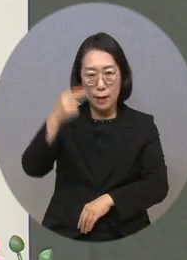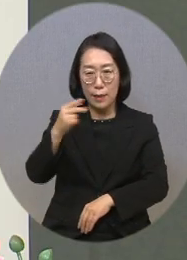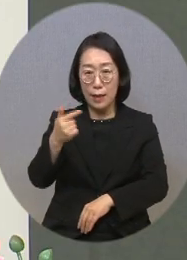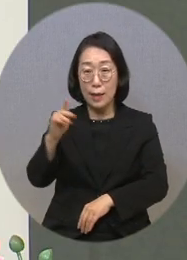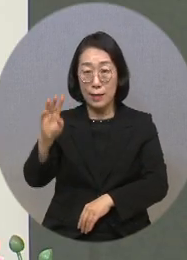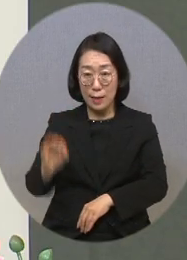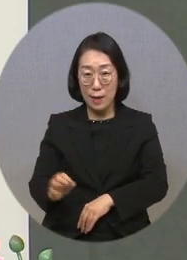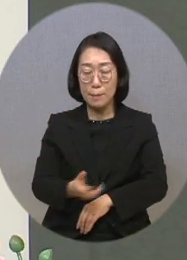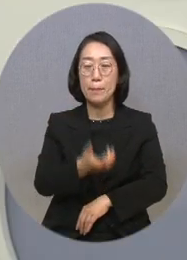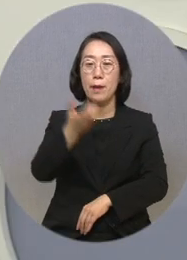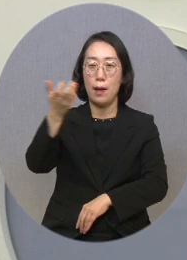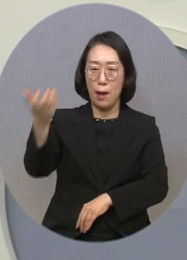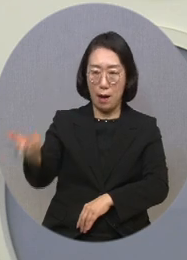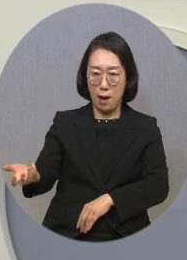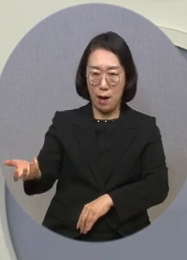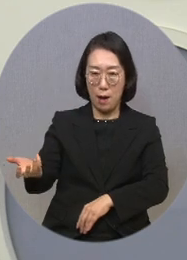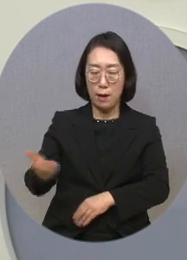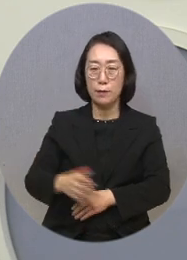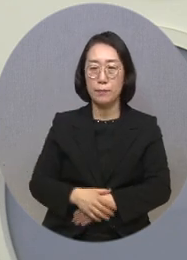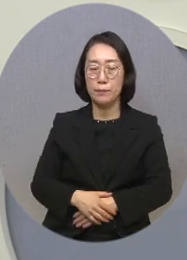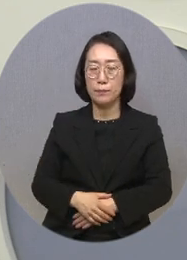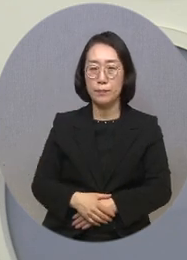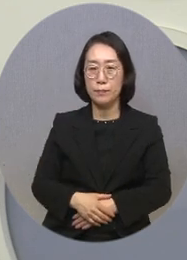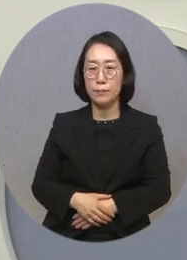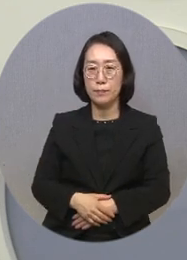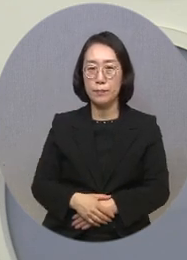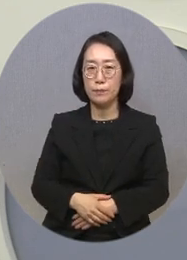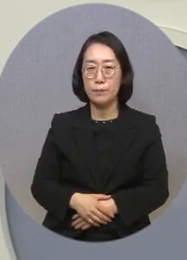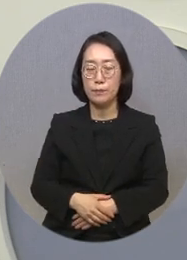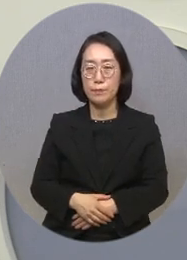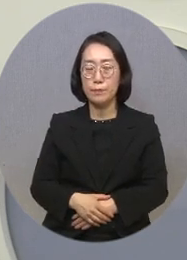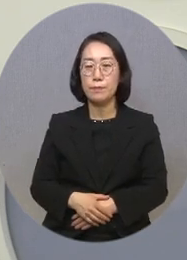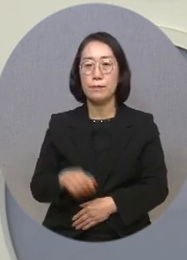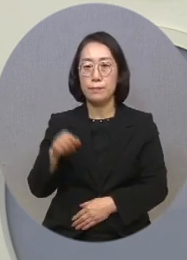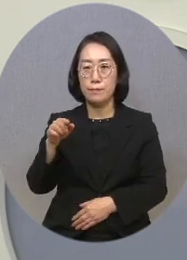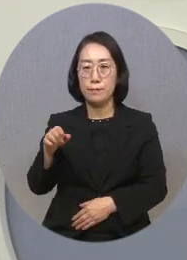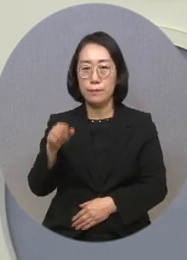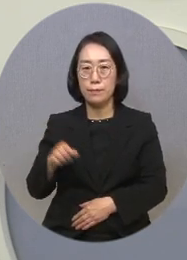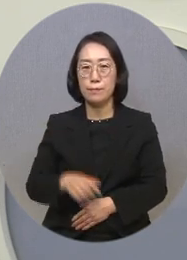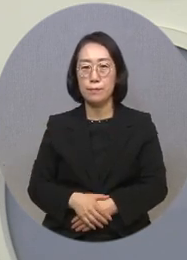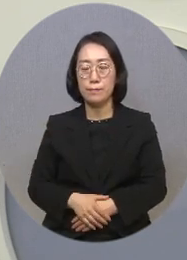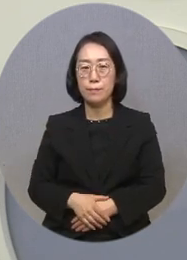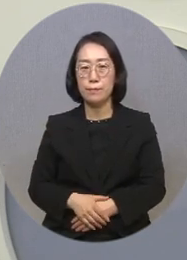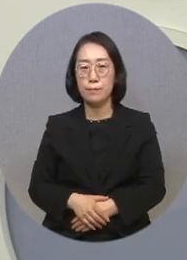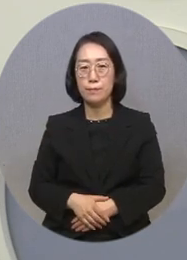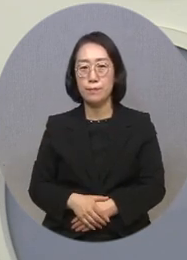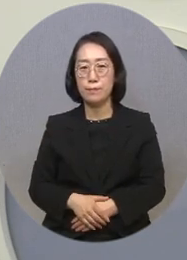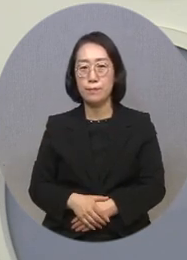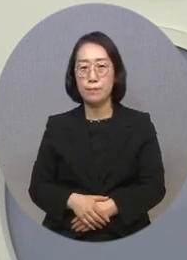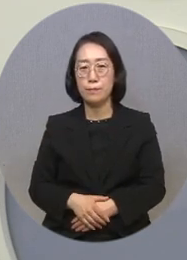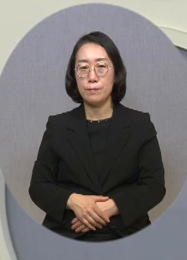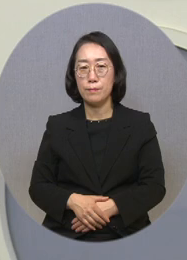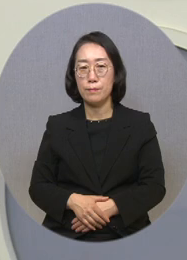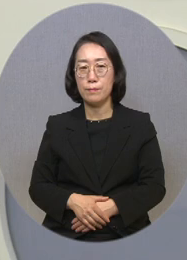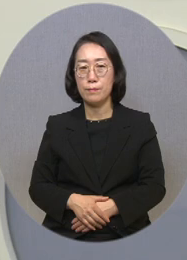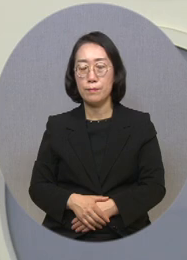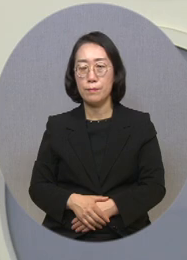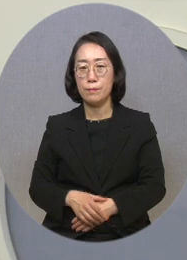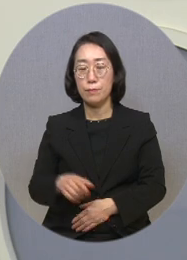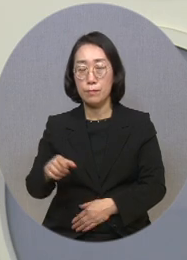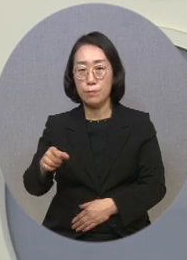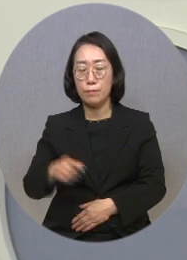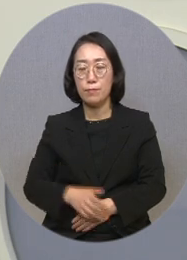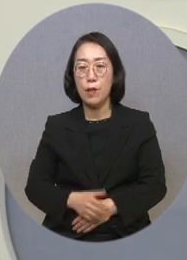내려오기도 했어요. 예. 그래서 이제 뭐 했는데 제가 그래도